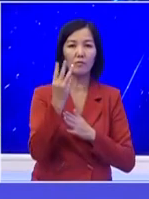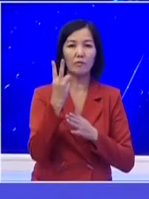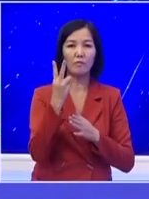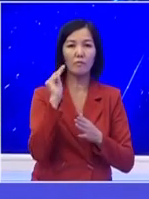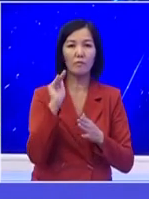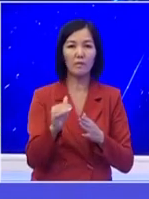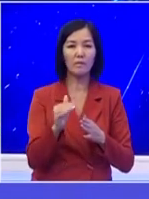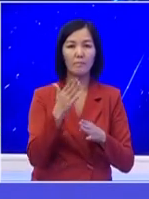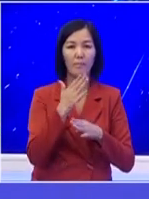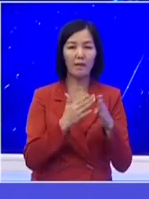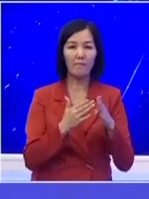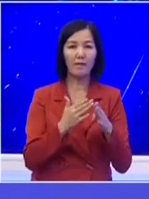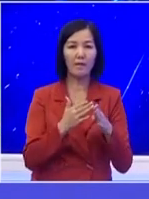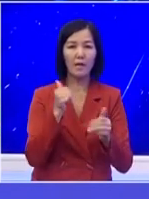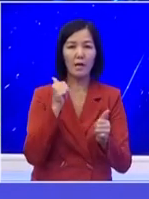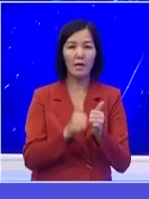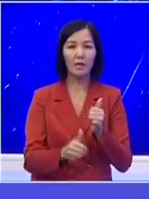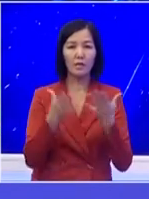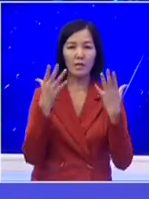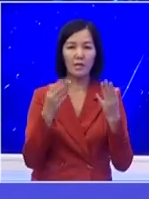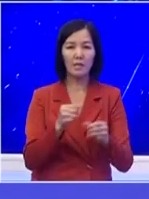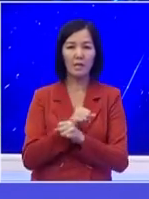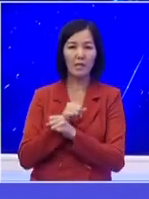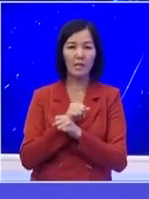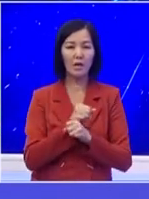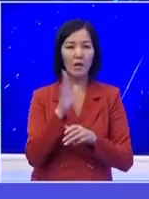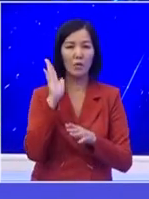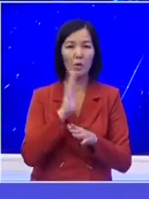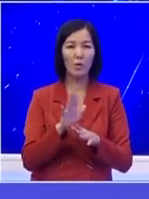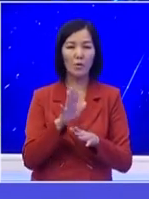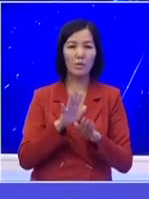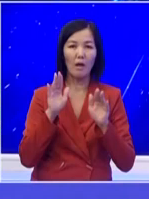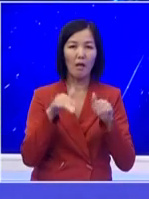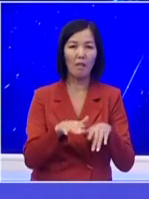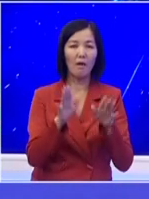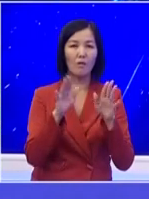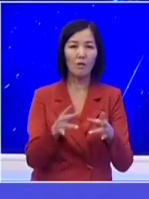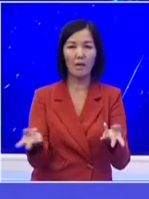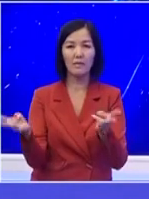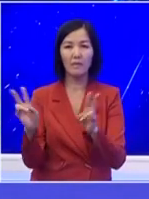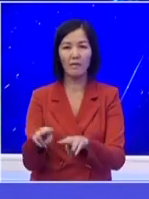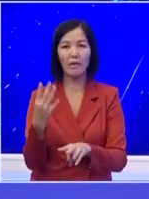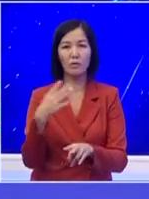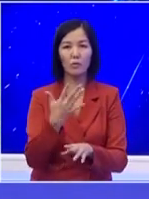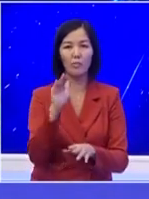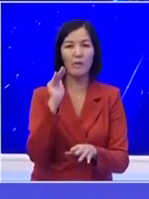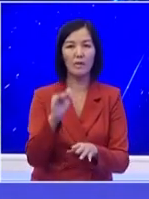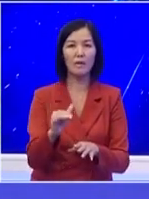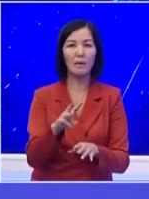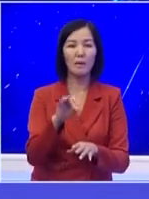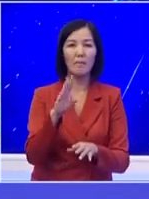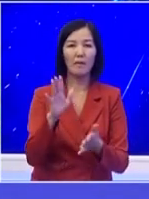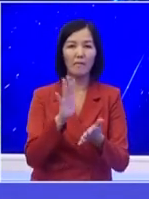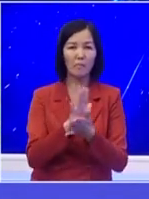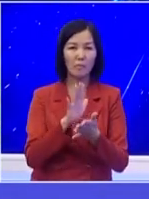2500 туристов ежедневно отдыхают на озере Алаколь, оставляя после себя более 45 кубических метров мусора. На чьих же плечах